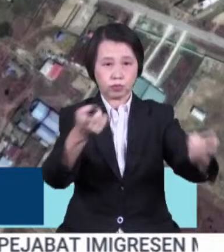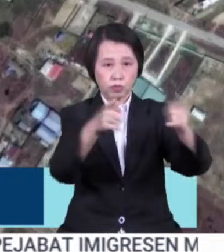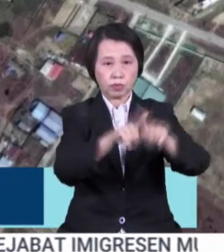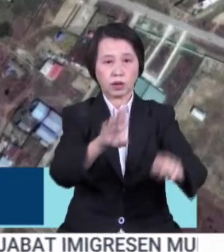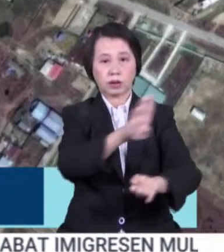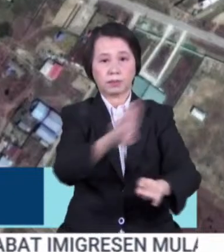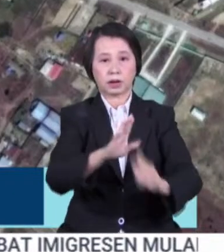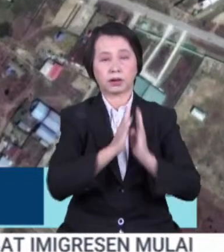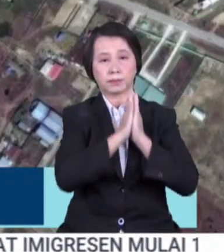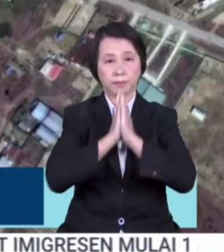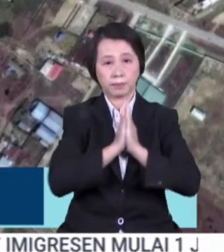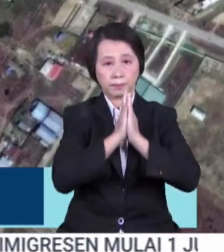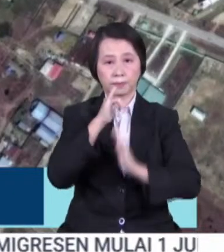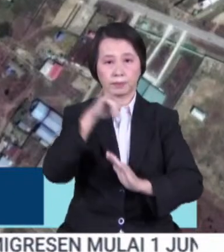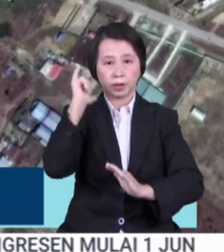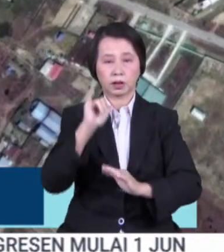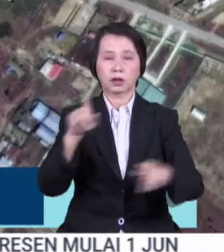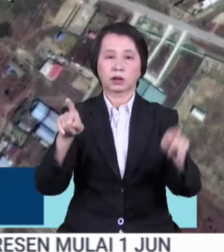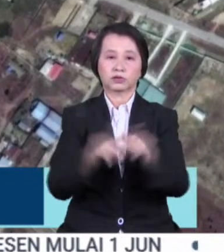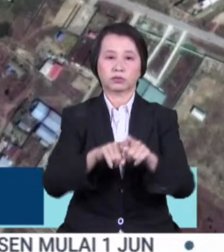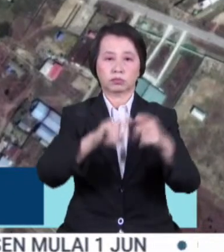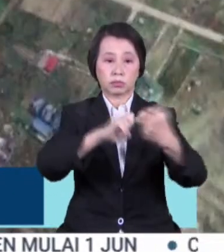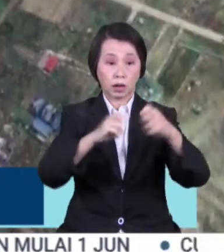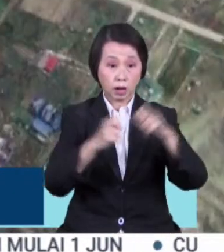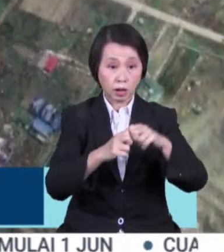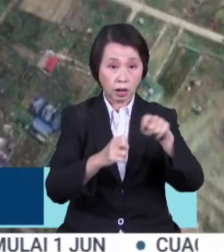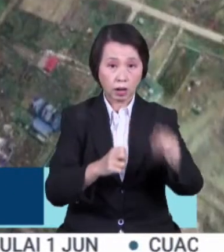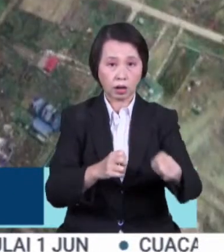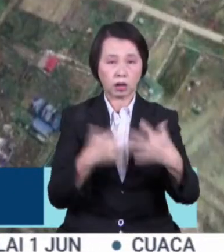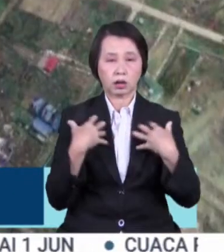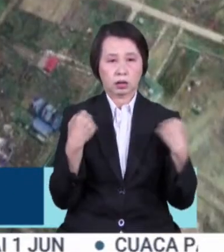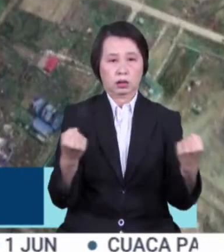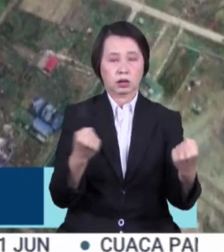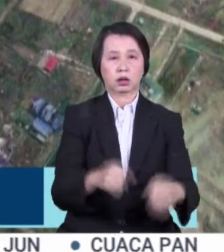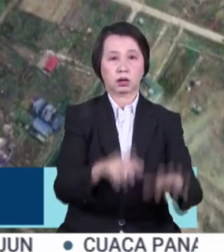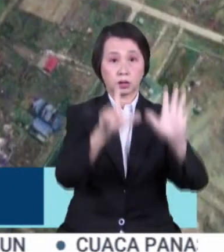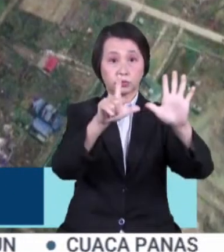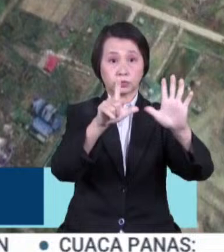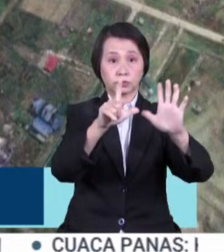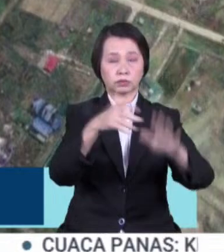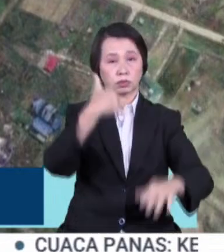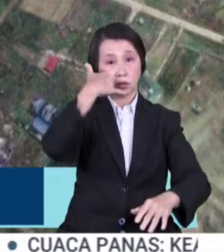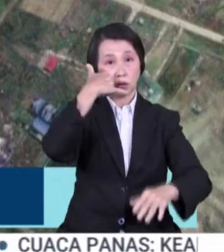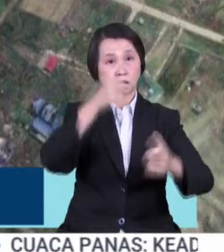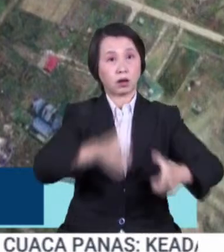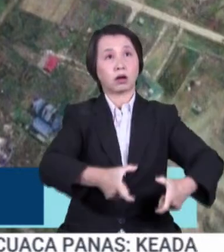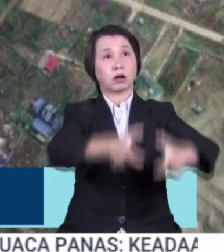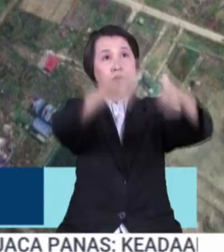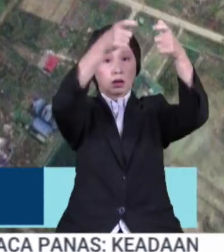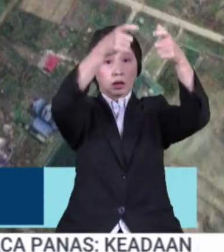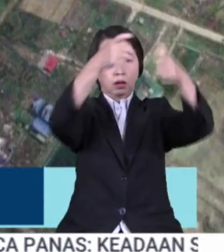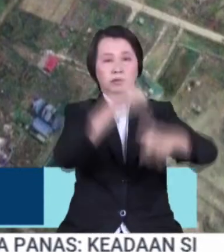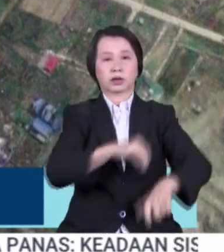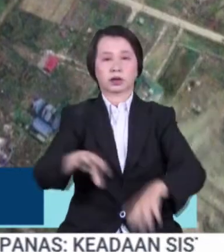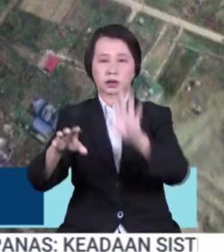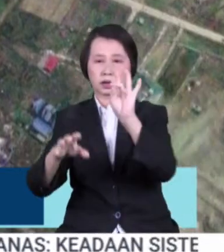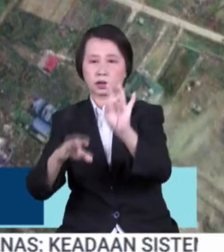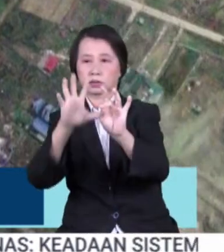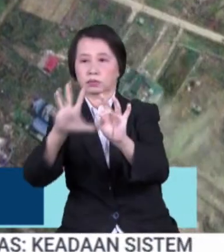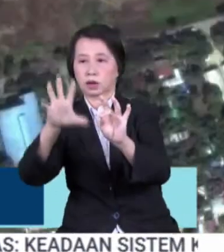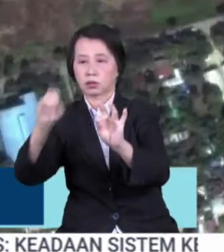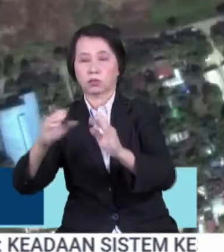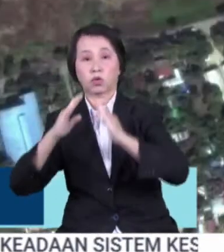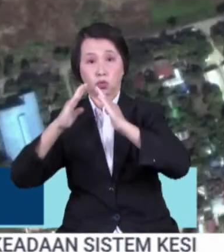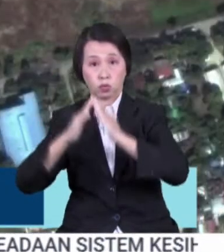barat Myanmar semalam. Turut terjejas kemudahan kesihatan dan 7 menara komunikasi serta 850